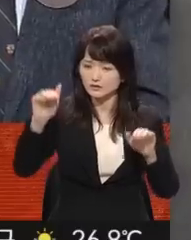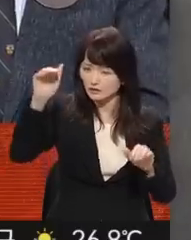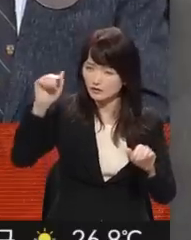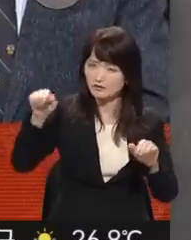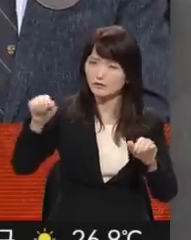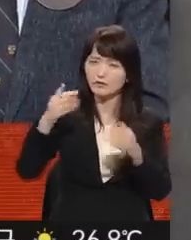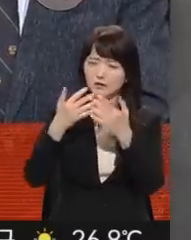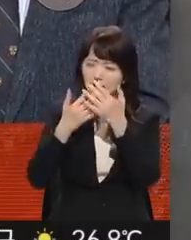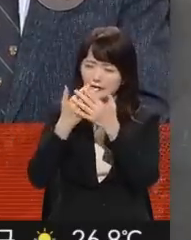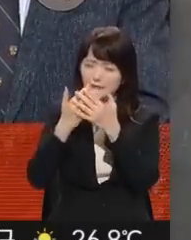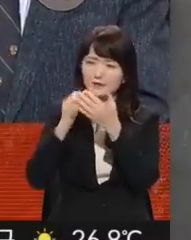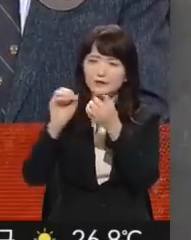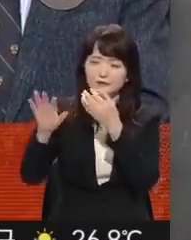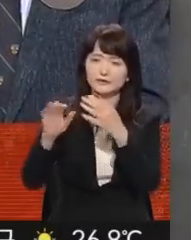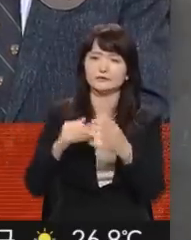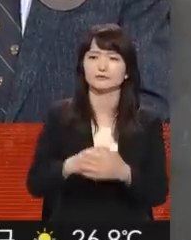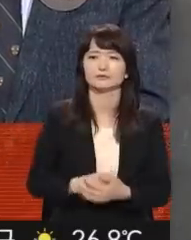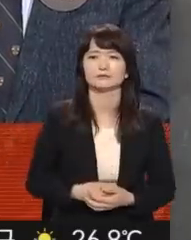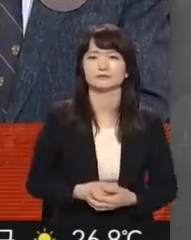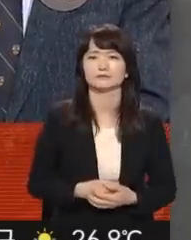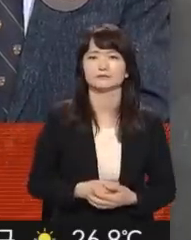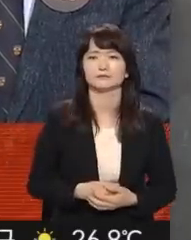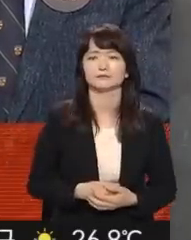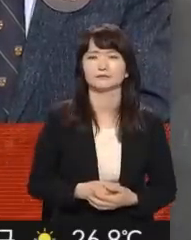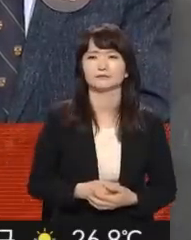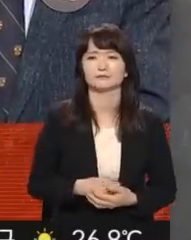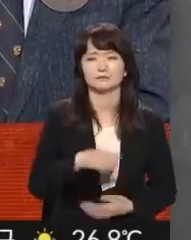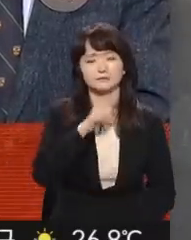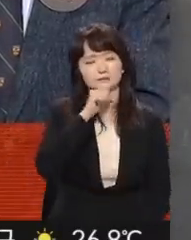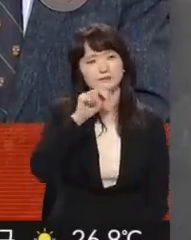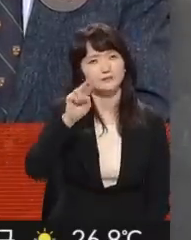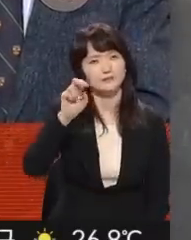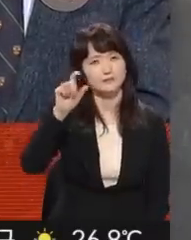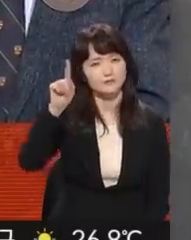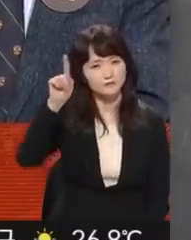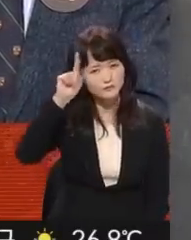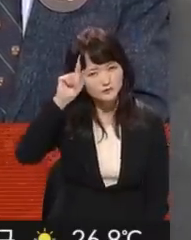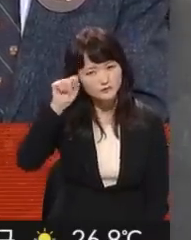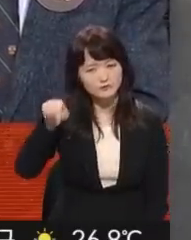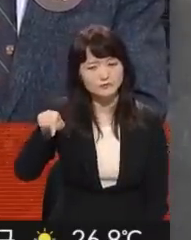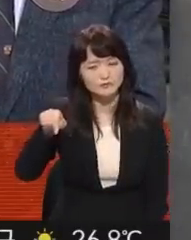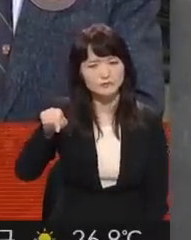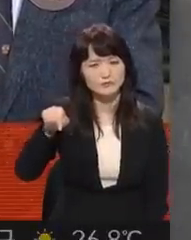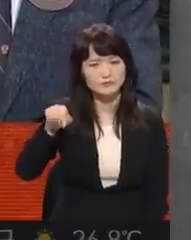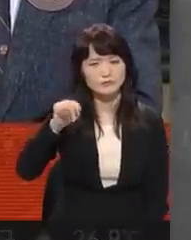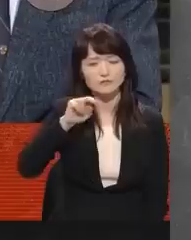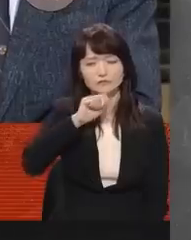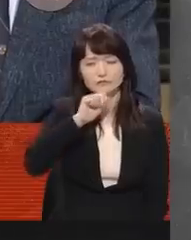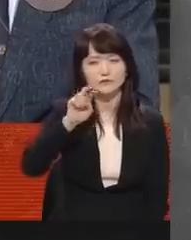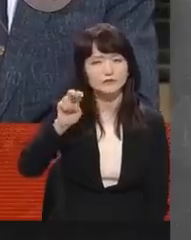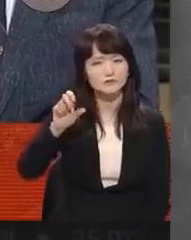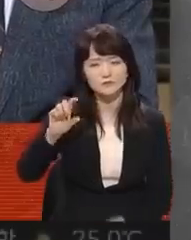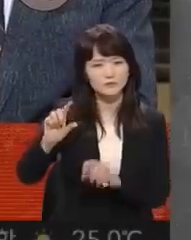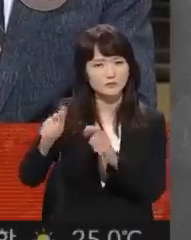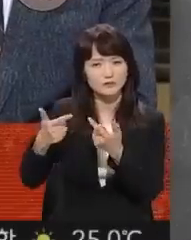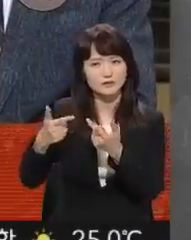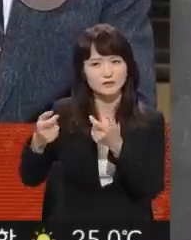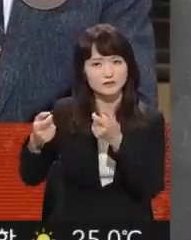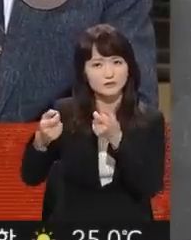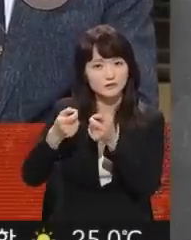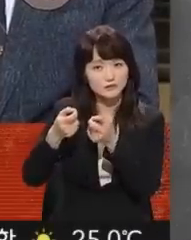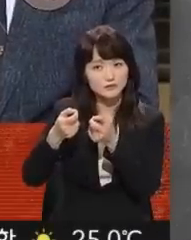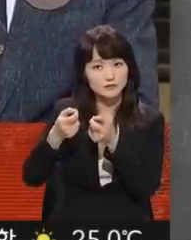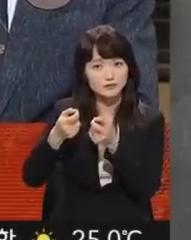아 많은 사람들이 아 이게 그 25점 만점인데 25점까지는 안 갔는데 그러면 거의 근접했구나 이렇게 생각을